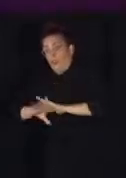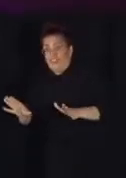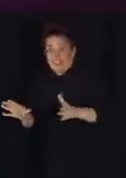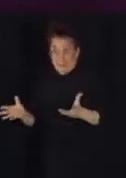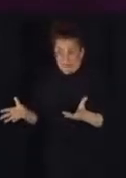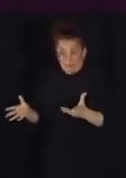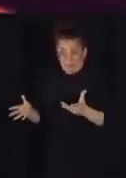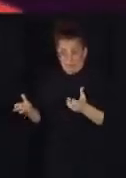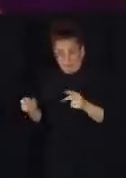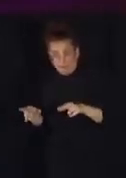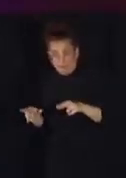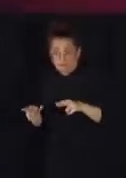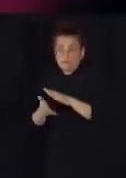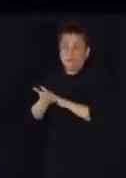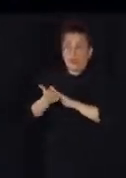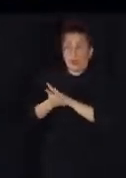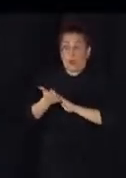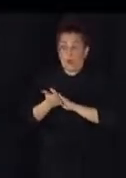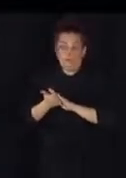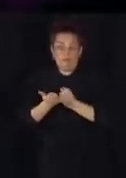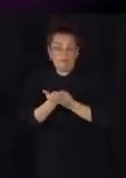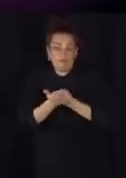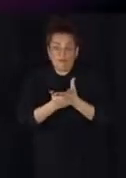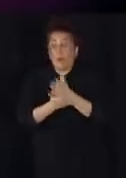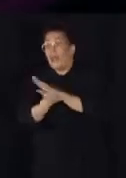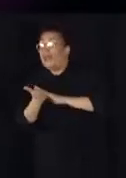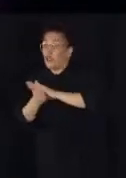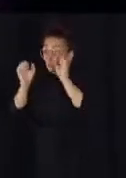Laissez-moi vous aider, il n'en existe pas, en tout cas pas encore.